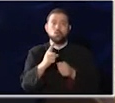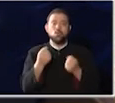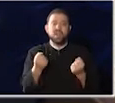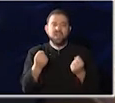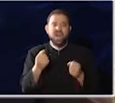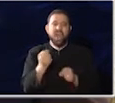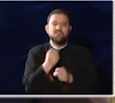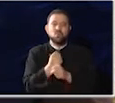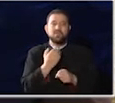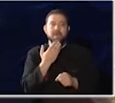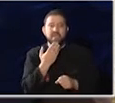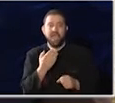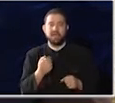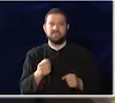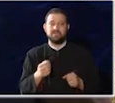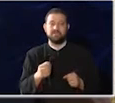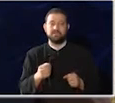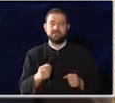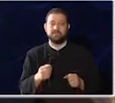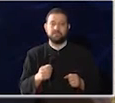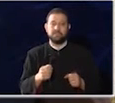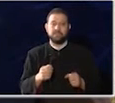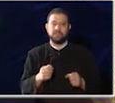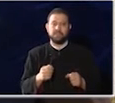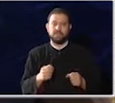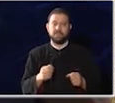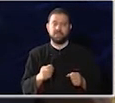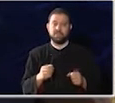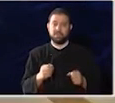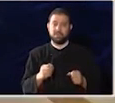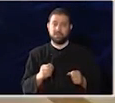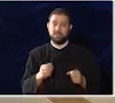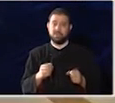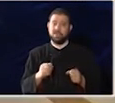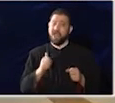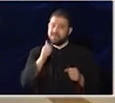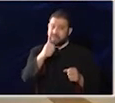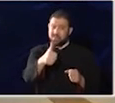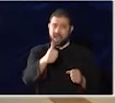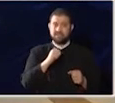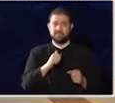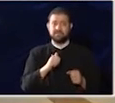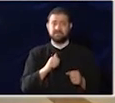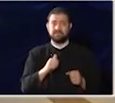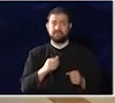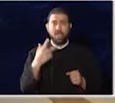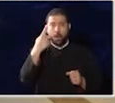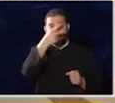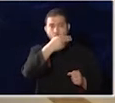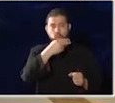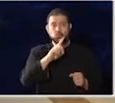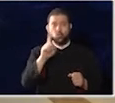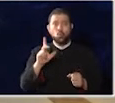care șterge într-o clipă tot bagajul nostru de răutăți. Și, într-adevăr,